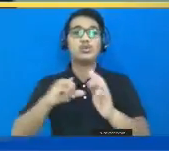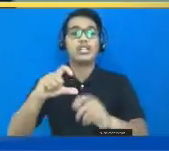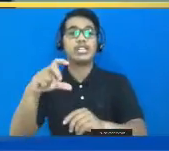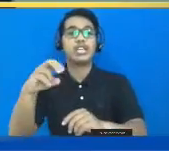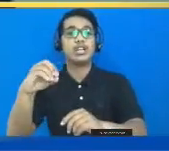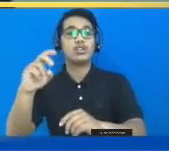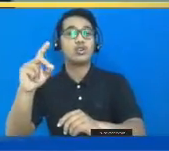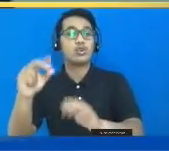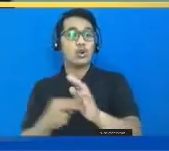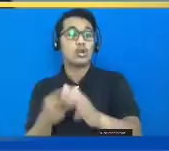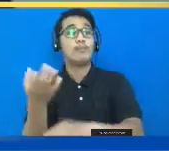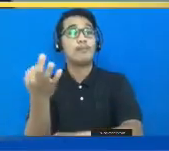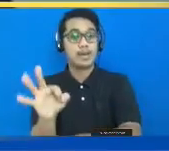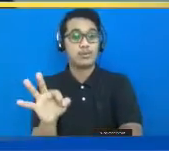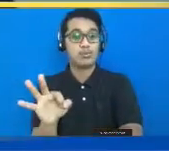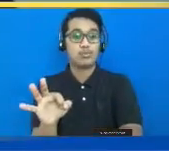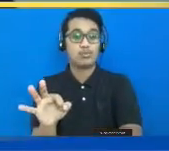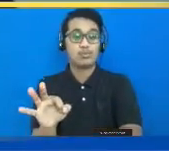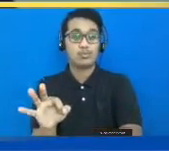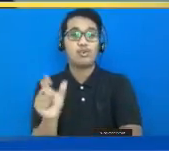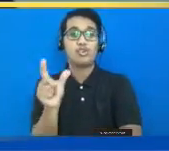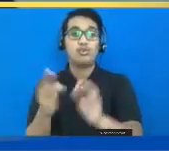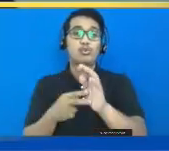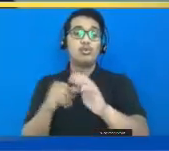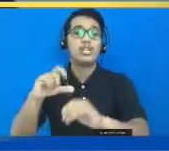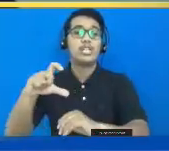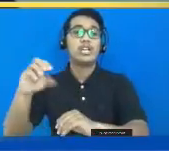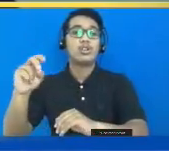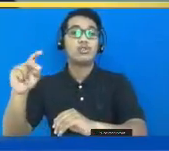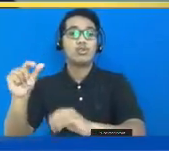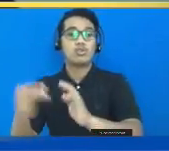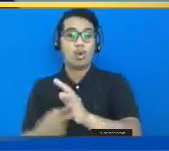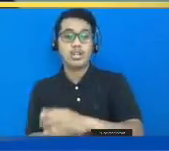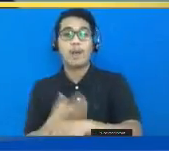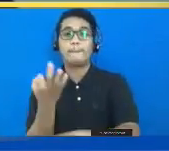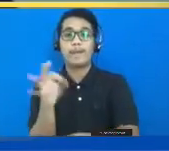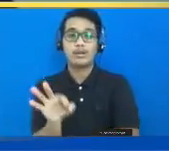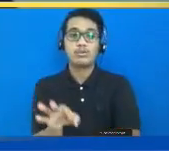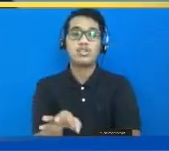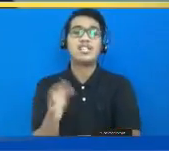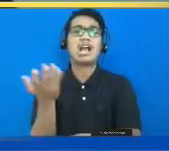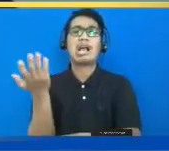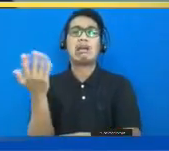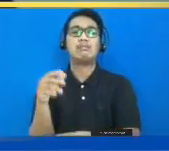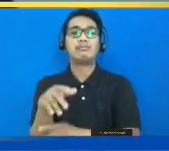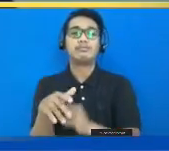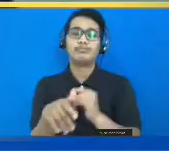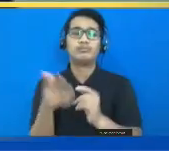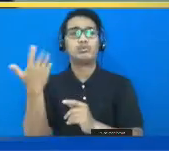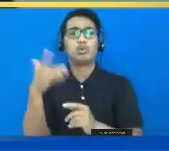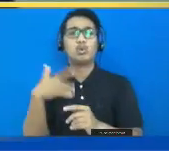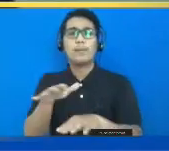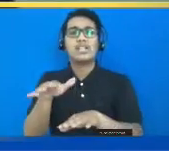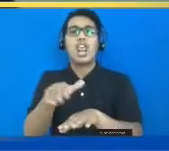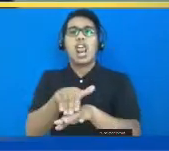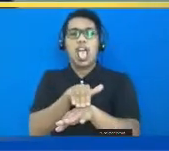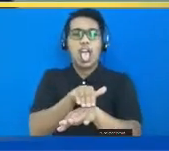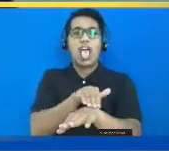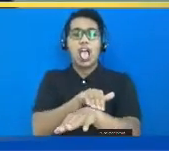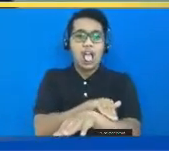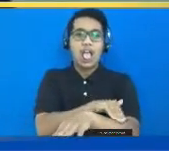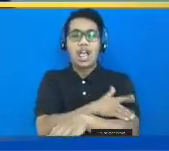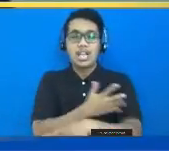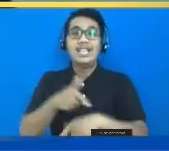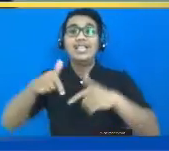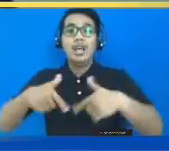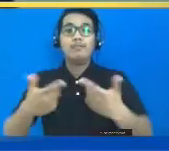di abad yang tadinya lama gitu cuman gini kode cuman cuman ada ada tiga gitu